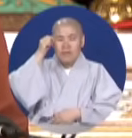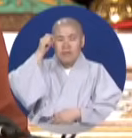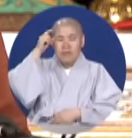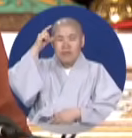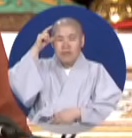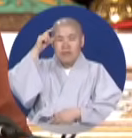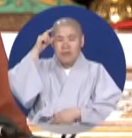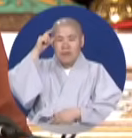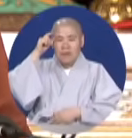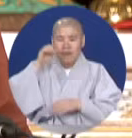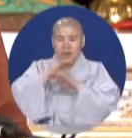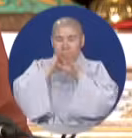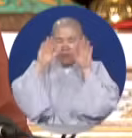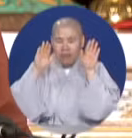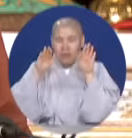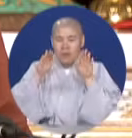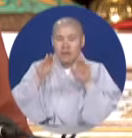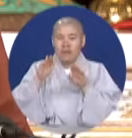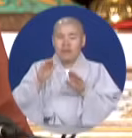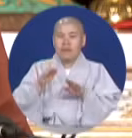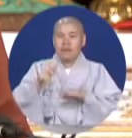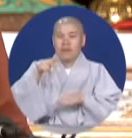그건 지학이에요.